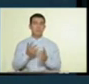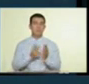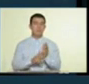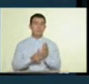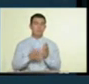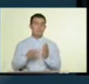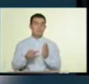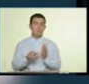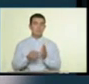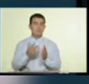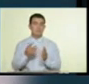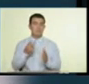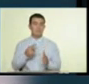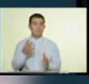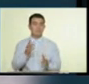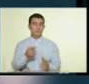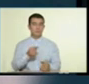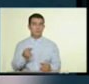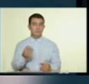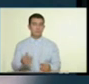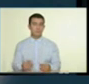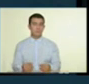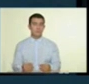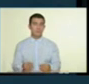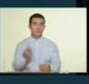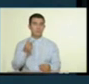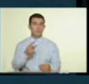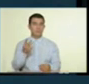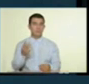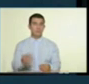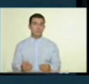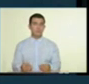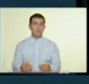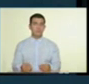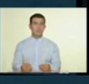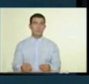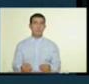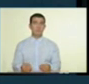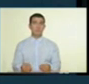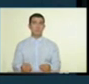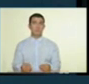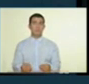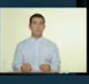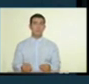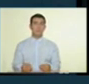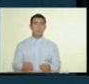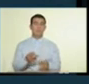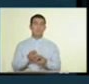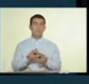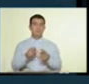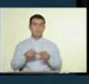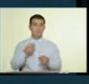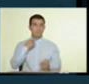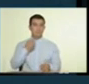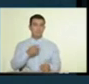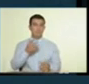ni ayirsak 24 hosil bo'ladi. 24. Endi esa noma'lum ko'paytuvchi